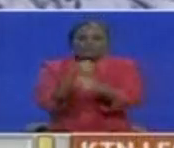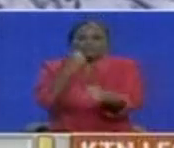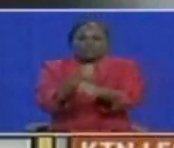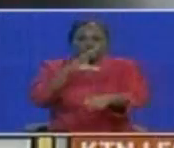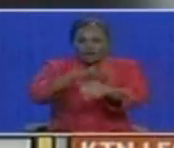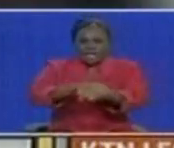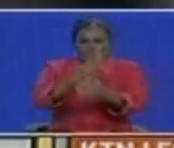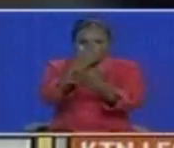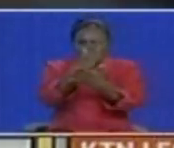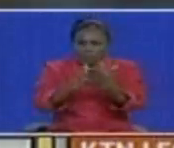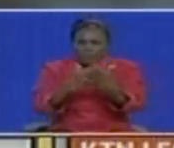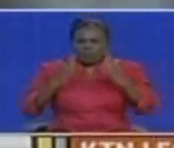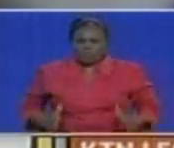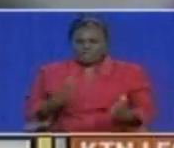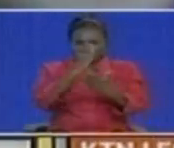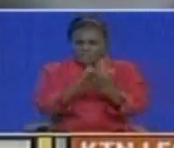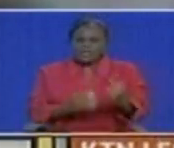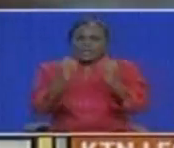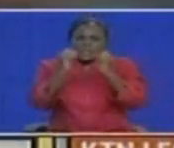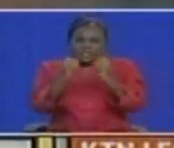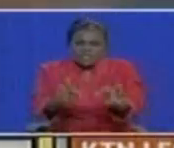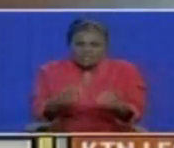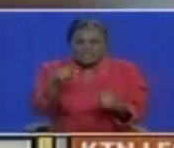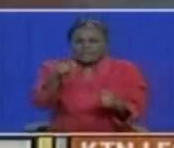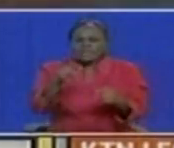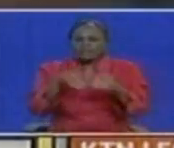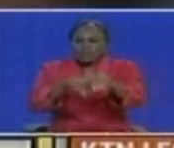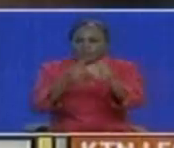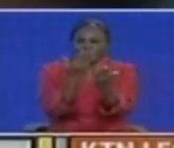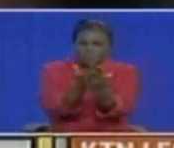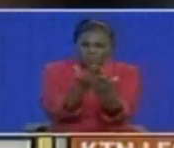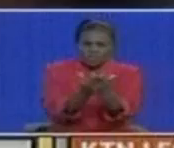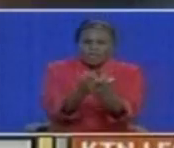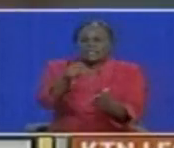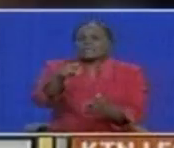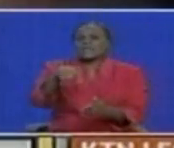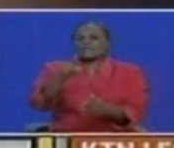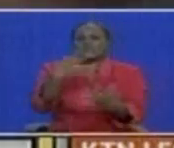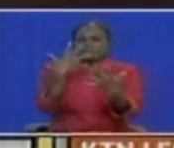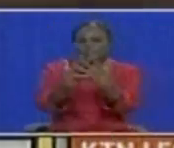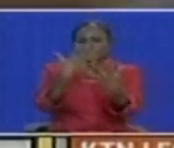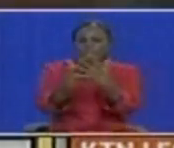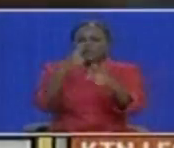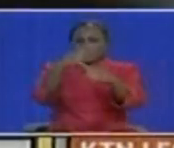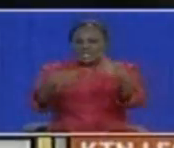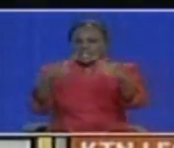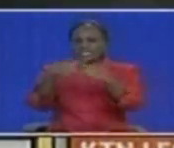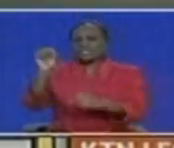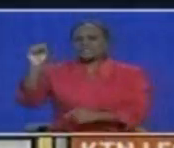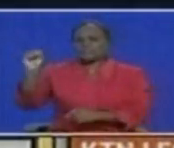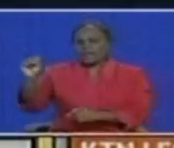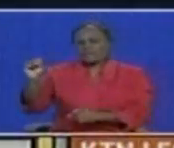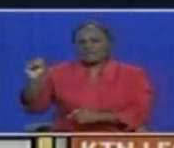hapa nchini. Na iwapo wahusika watafuata mapendekezo hayo, watatumikia kifungo cha miaka 5 au faini ya shilingi milioni